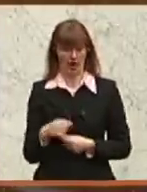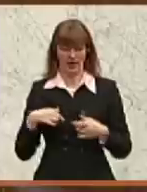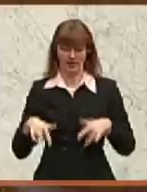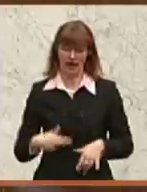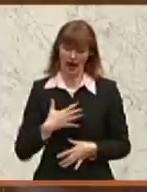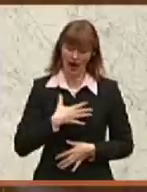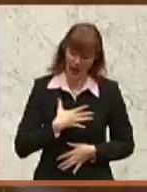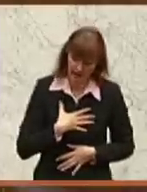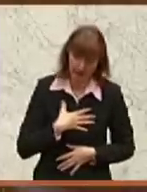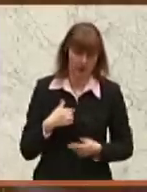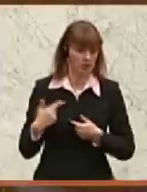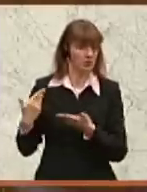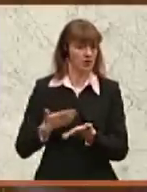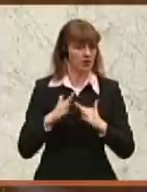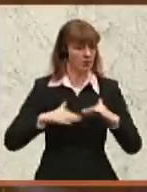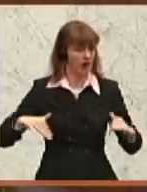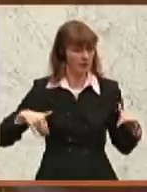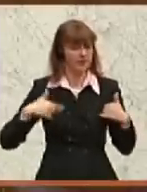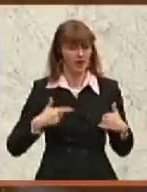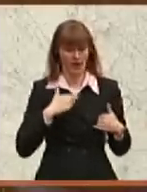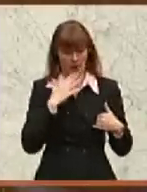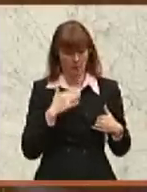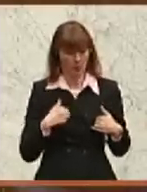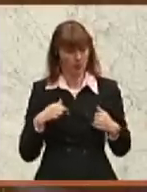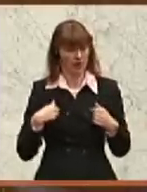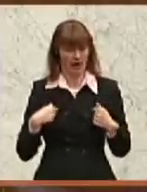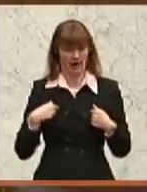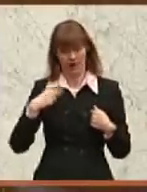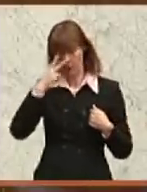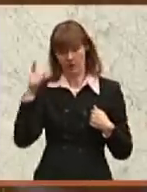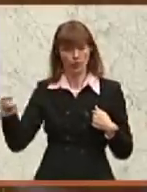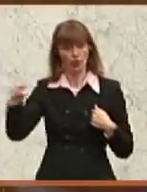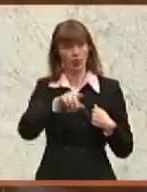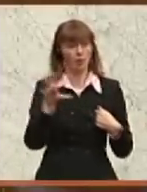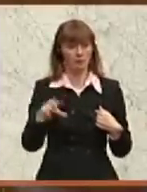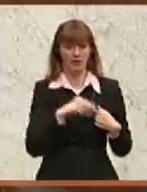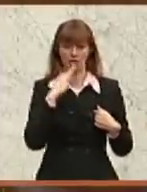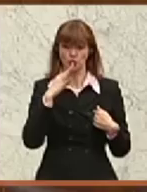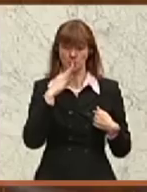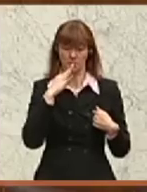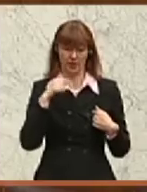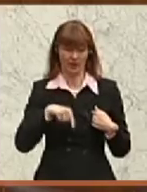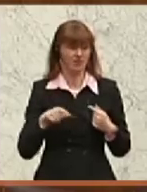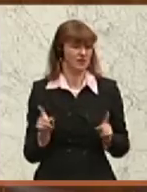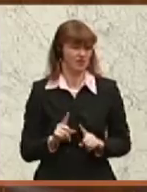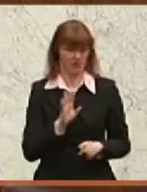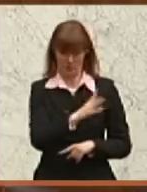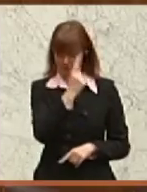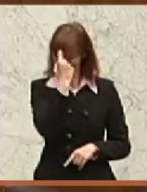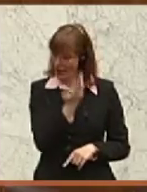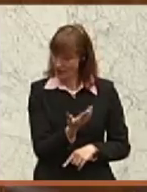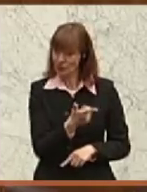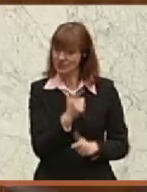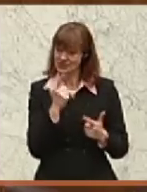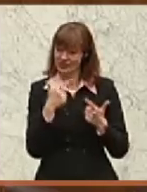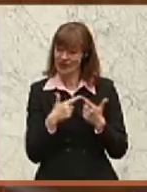ich hier ins Parlament und dann möchte ich, dass die Bevölkerung dazu mitspricht. Das ist Ihr erster Zugang. Ihr zweiter Zugang